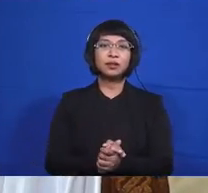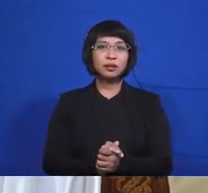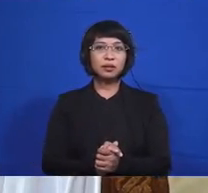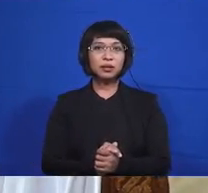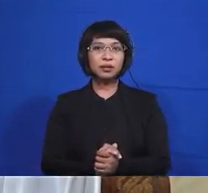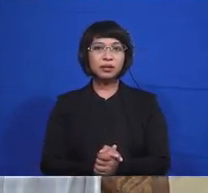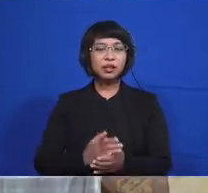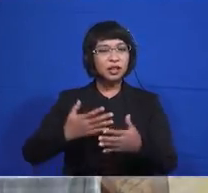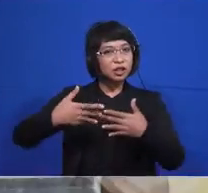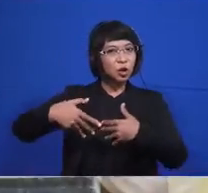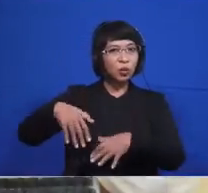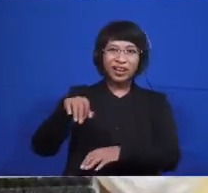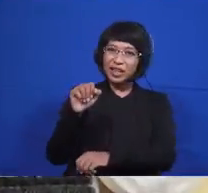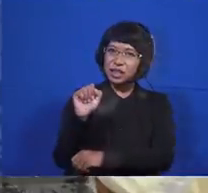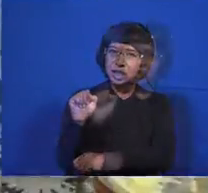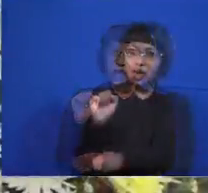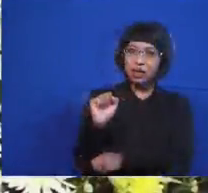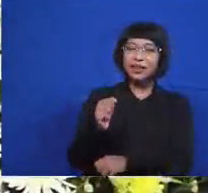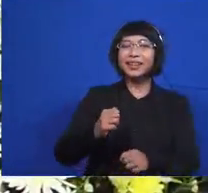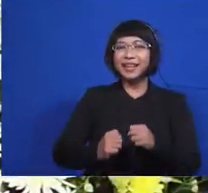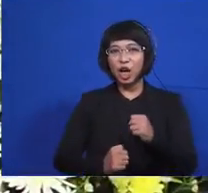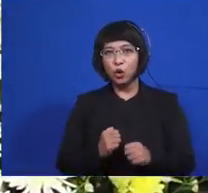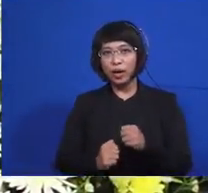dan lakukanlah yang baik.